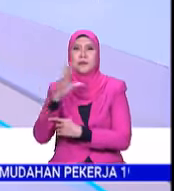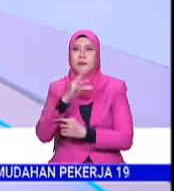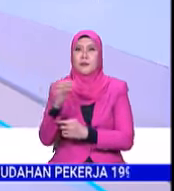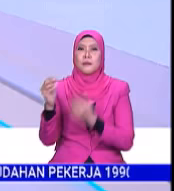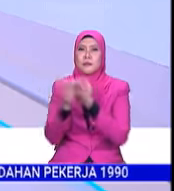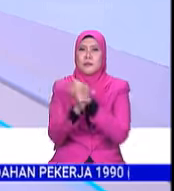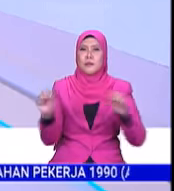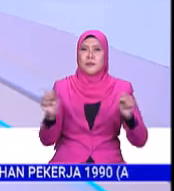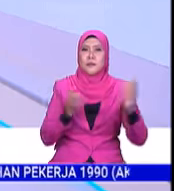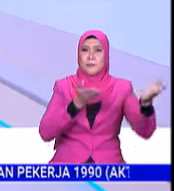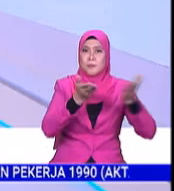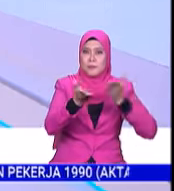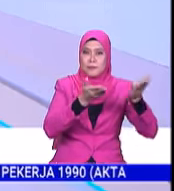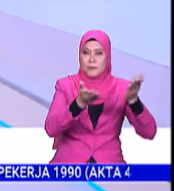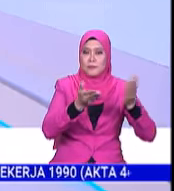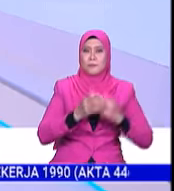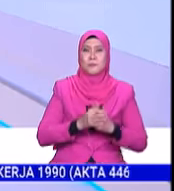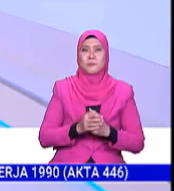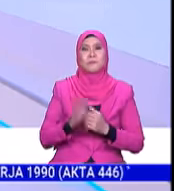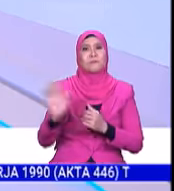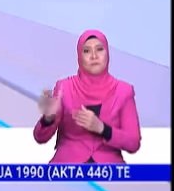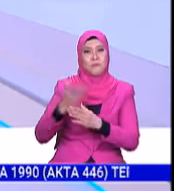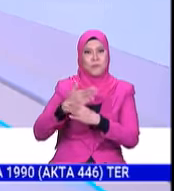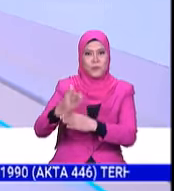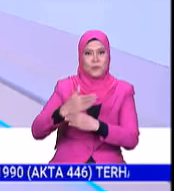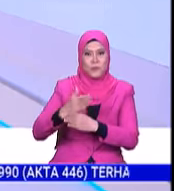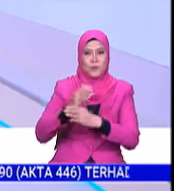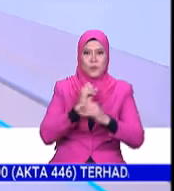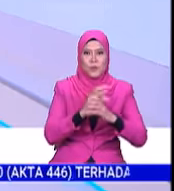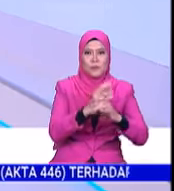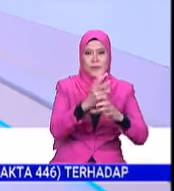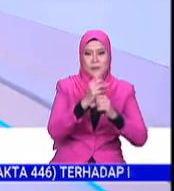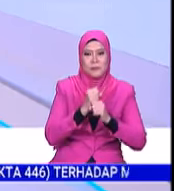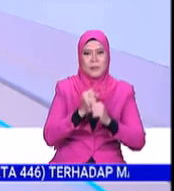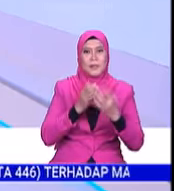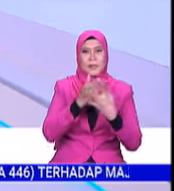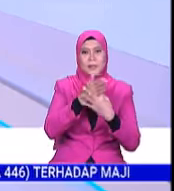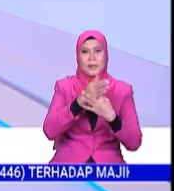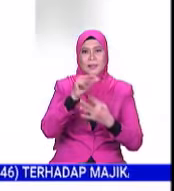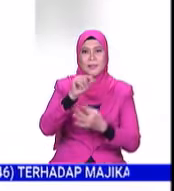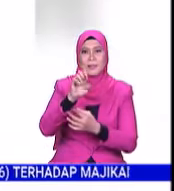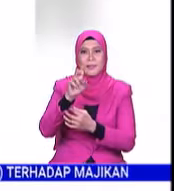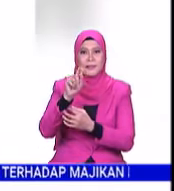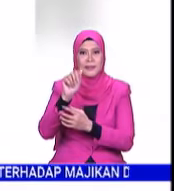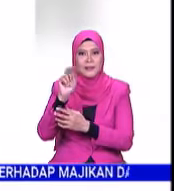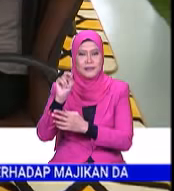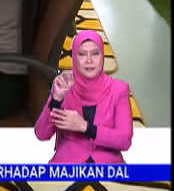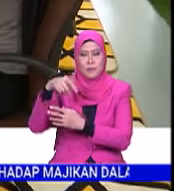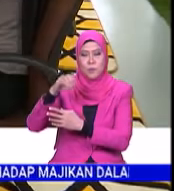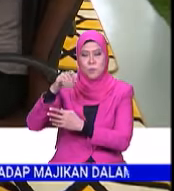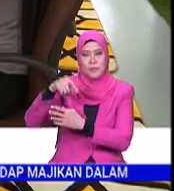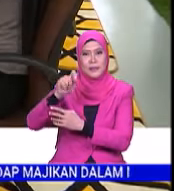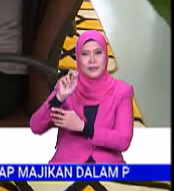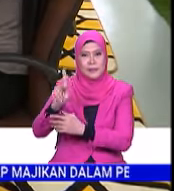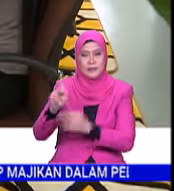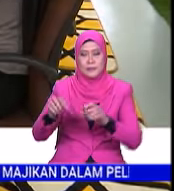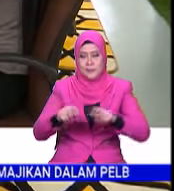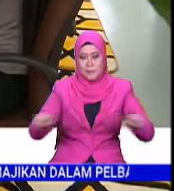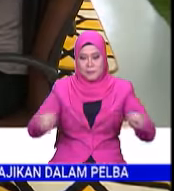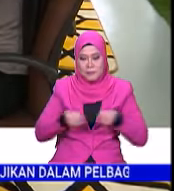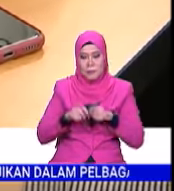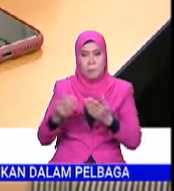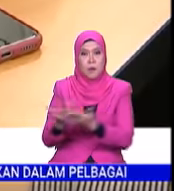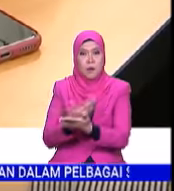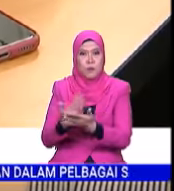penyedia perkhidmatan. Antara yang dikongsi, usaha mendapat akses gentian optik, pembinaan tapak baru, naik taraf